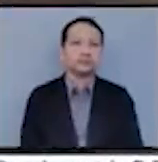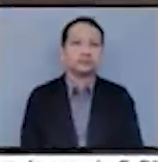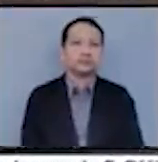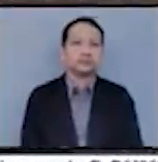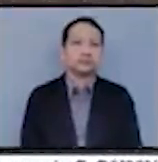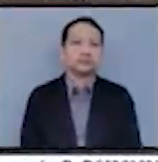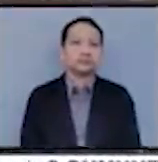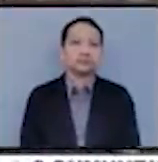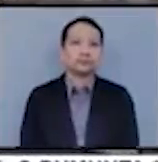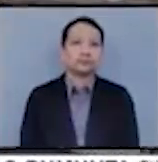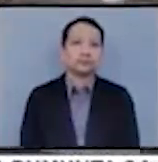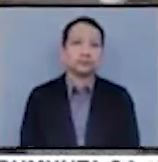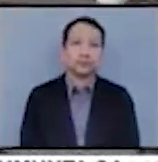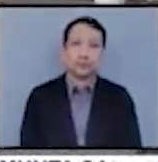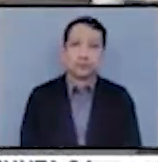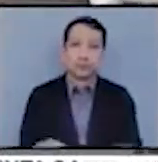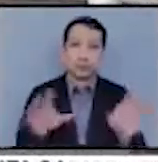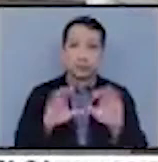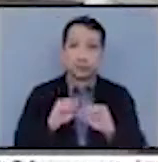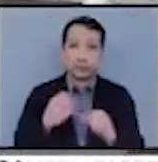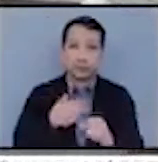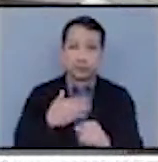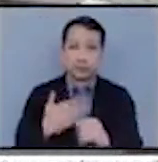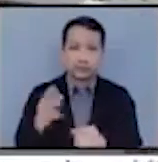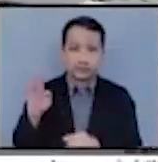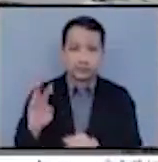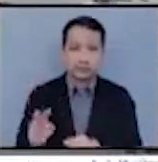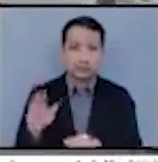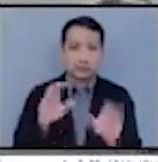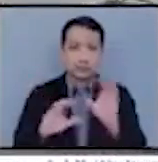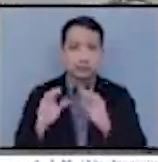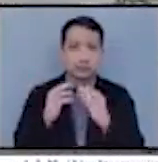At dito na po nagtatapos ang ating Wednesday Showbiz Chika. Ito pong inyong